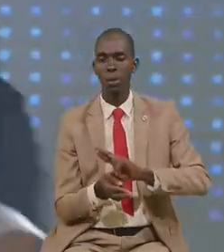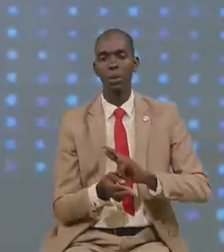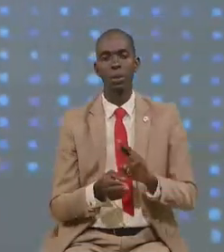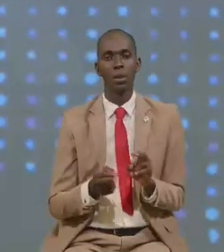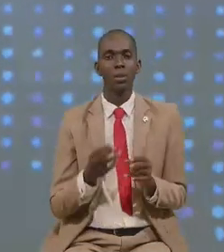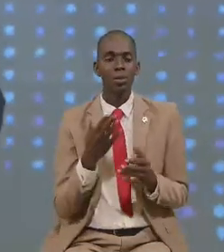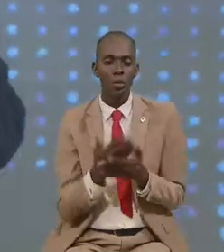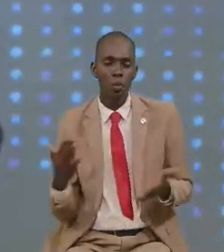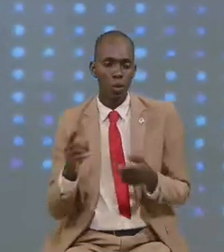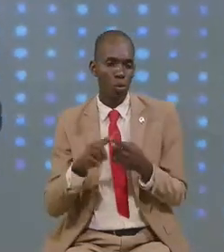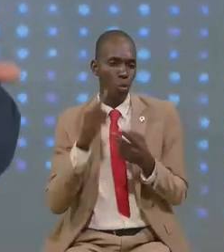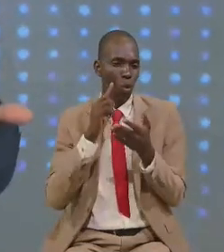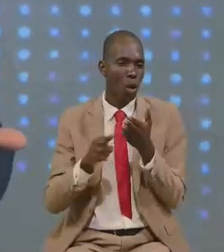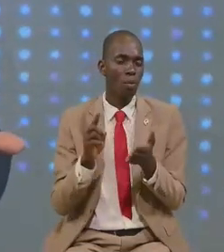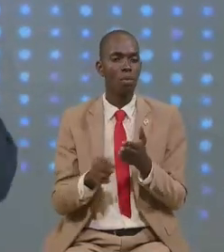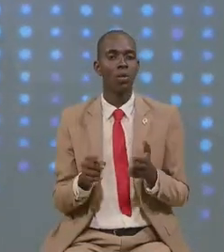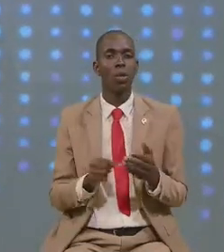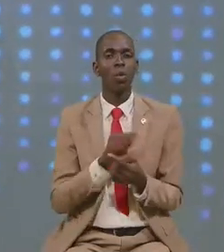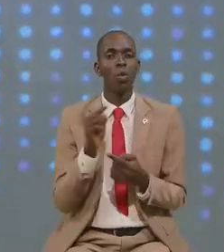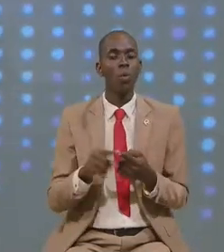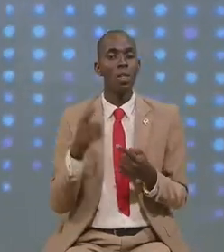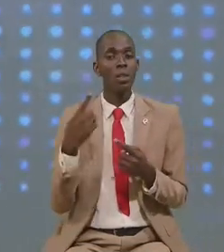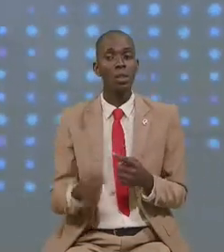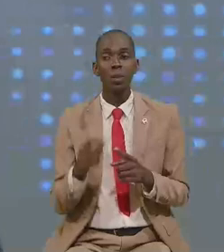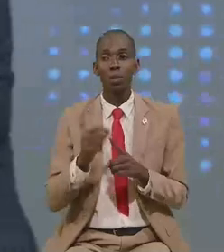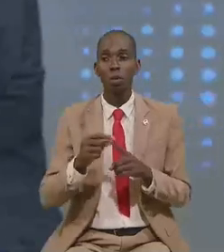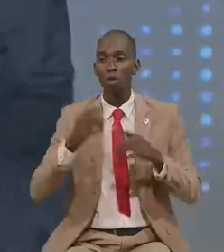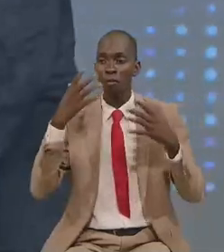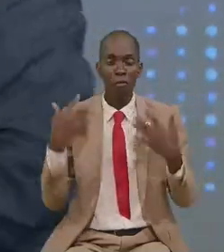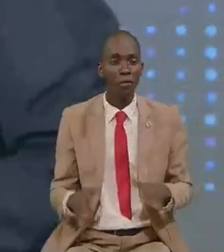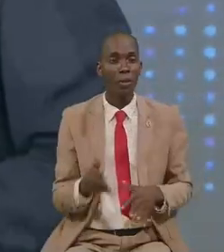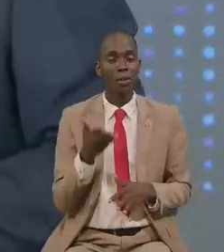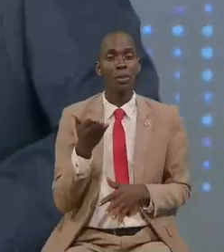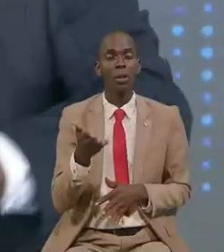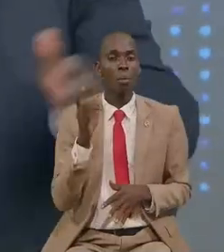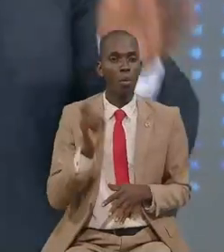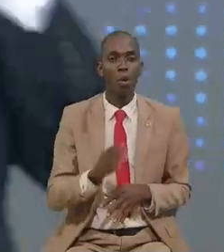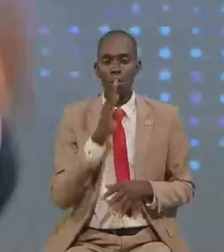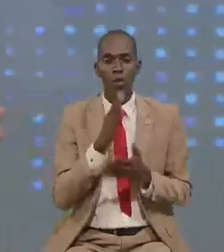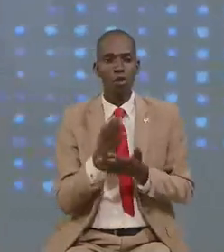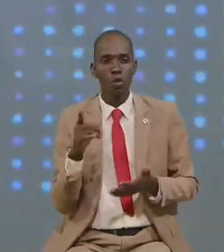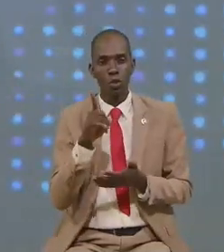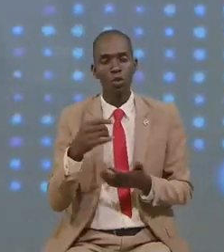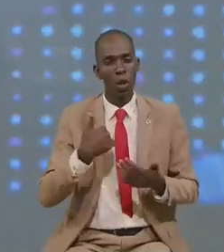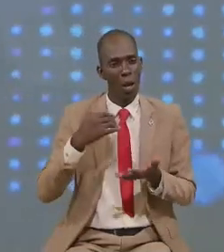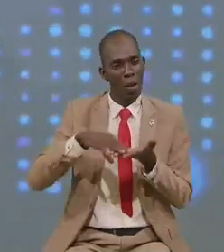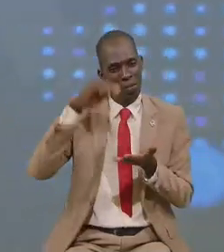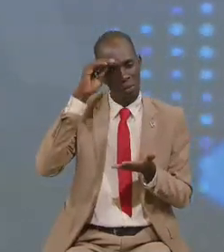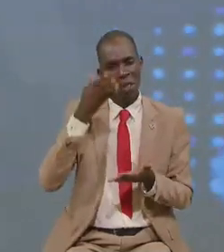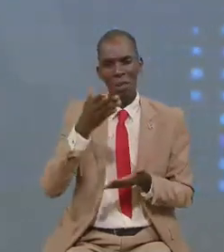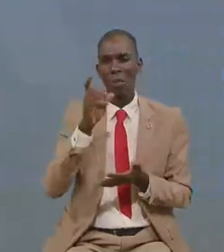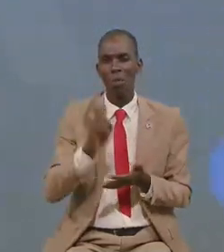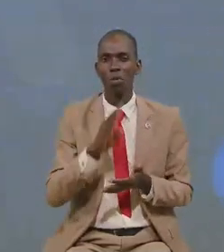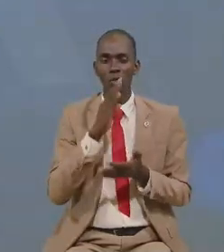à observer. Quand le message est terminé, il y a quelque chose que tu apprends. Il y a quelque chose que